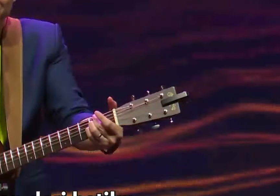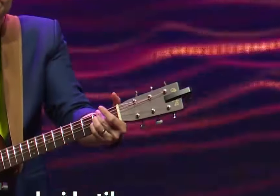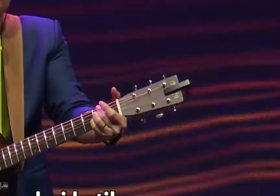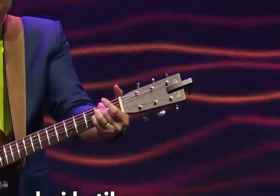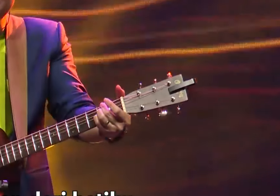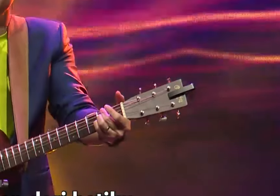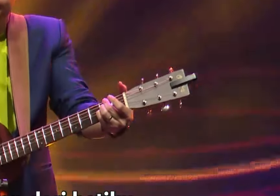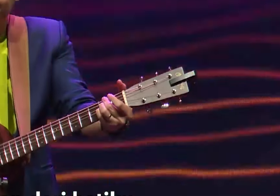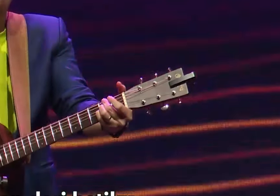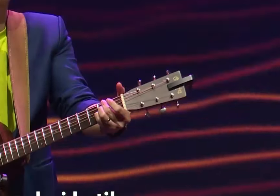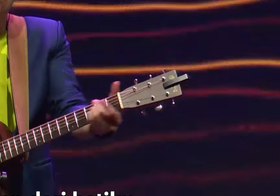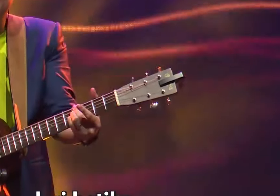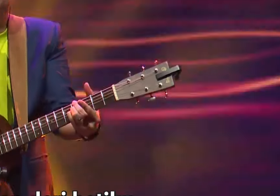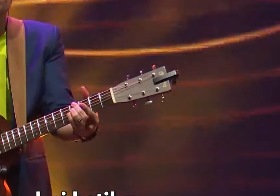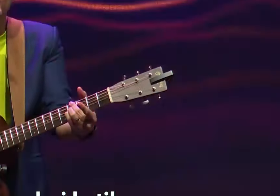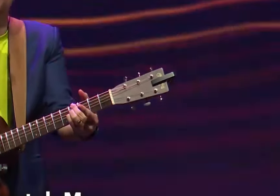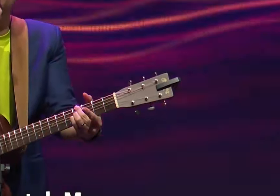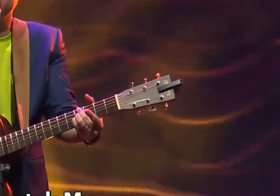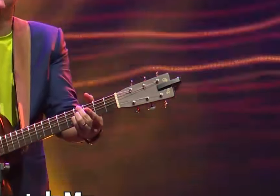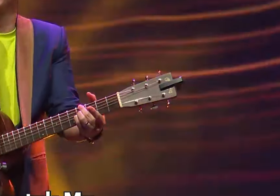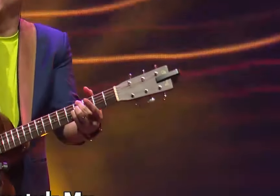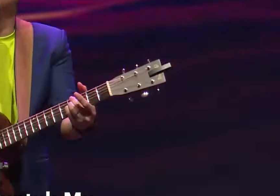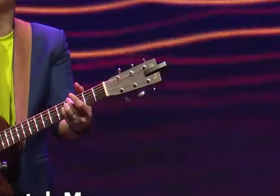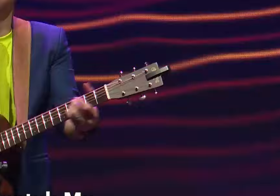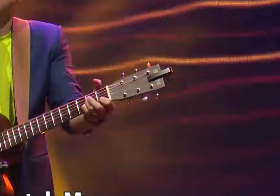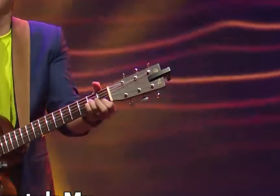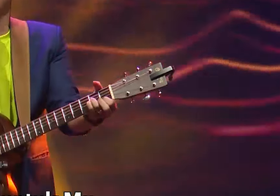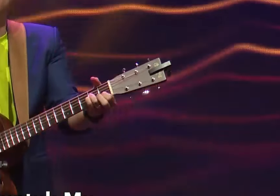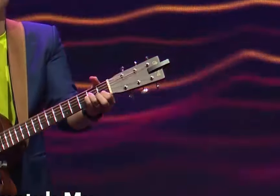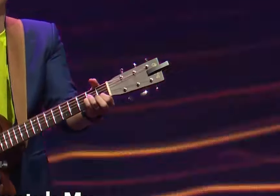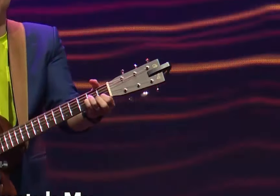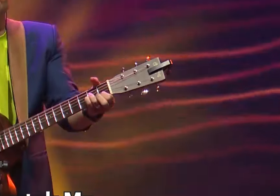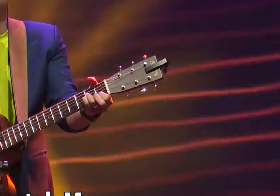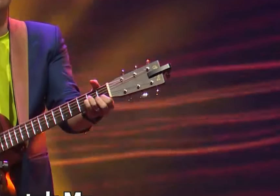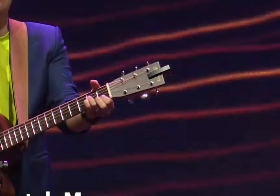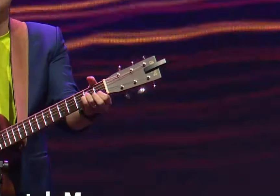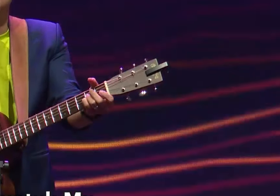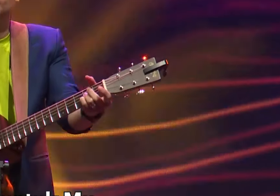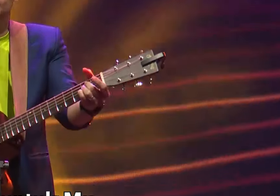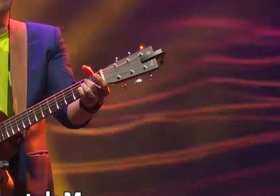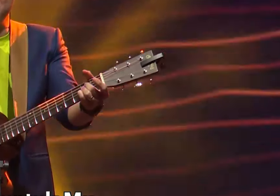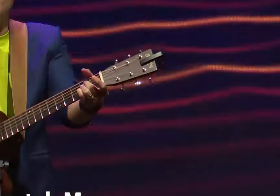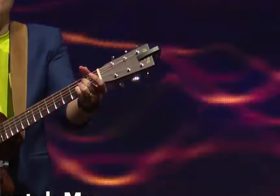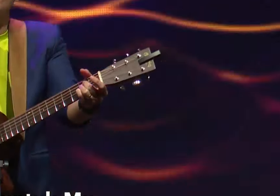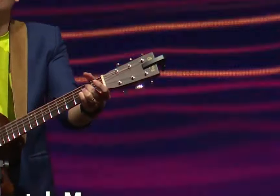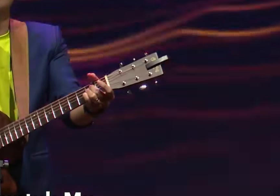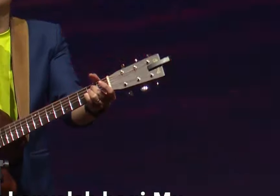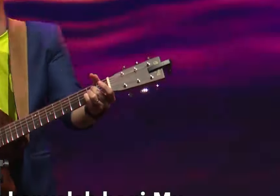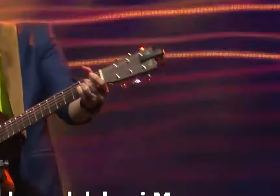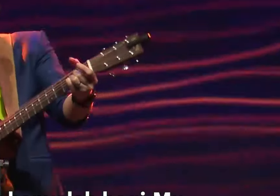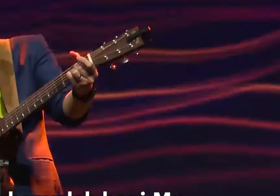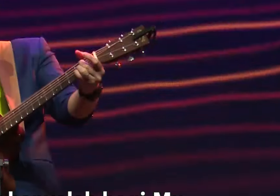Terimalah pujian dari hatiku, hanyalah untuk-Mu.